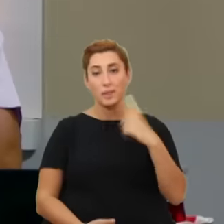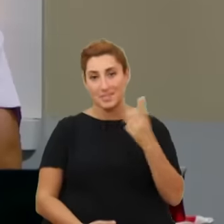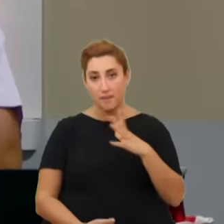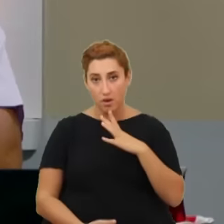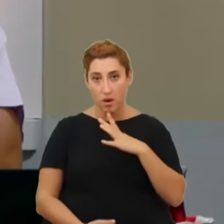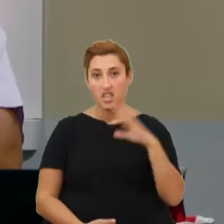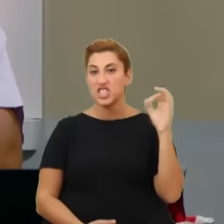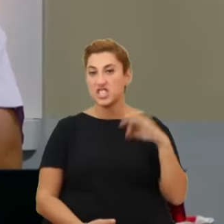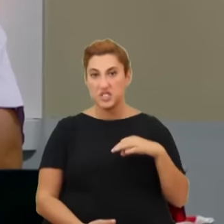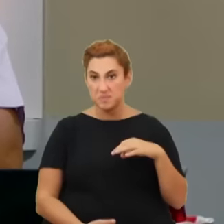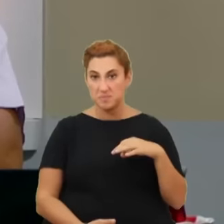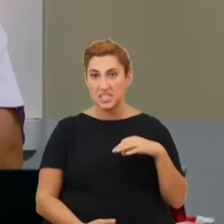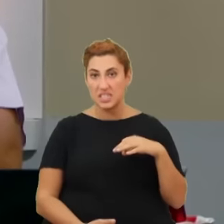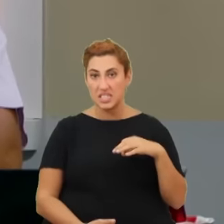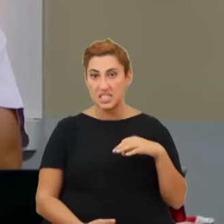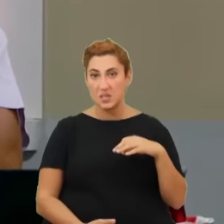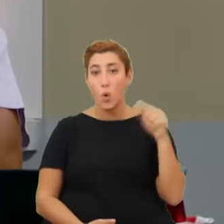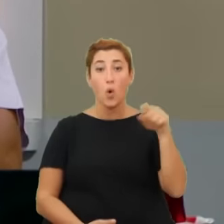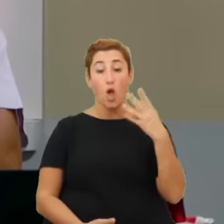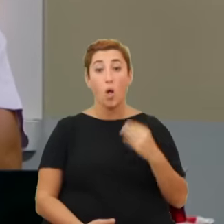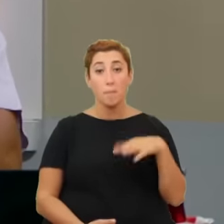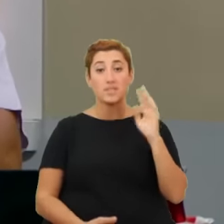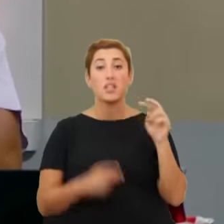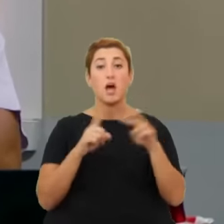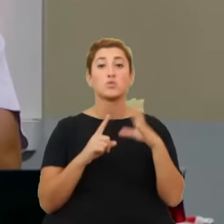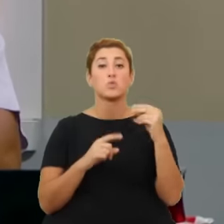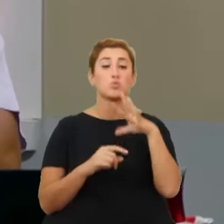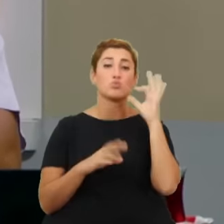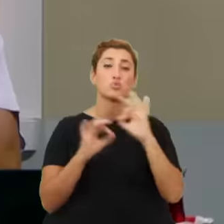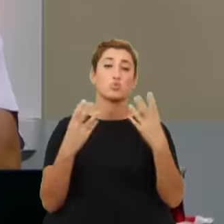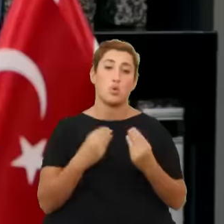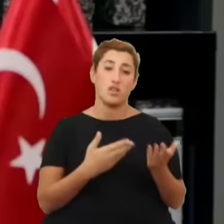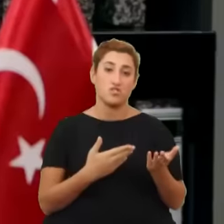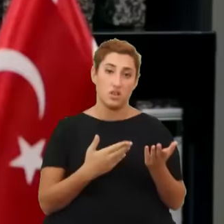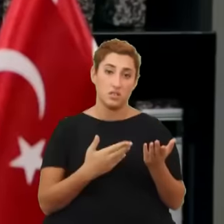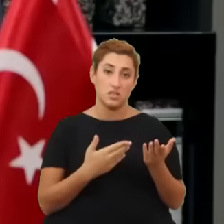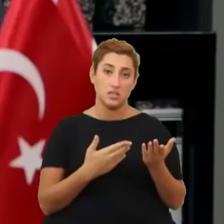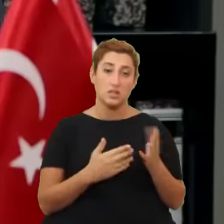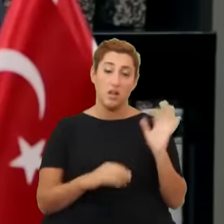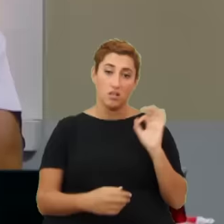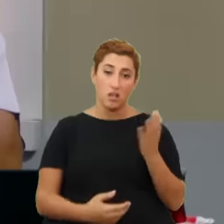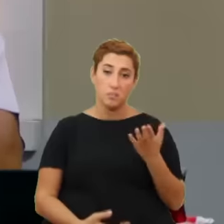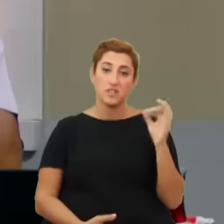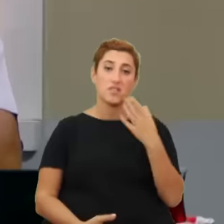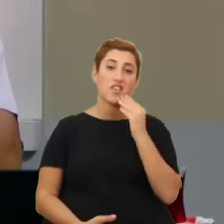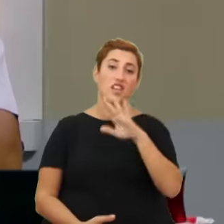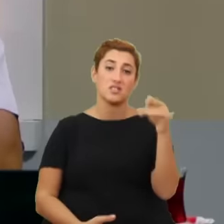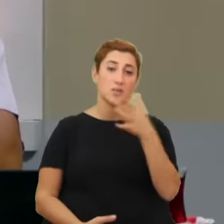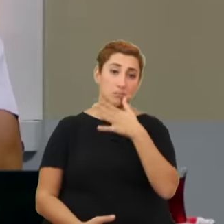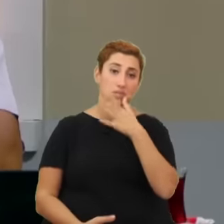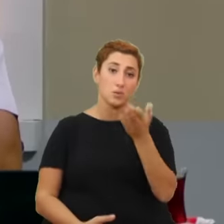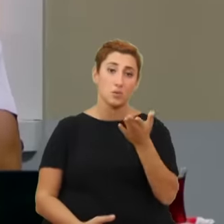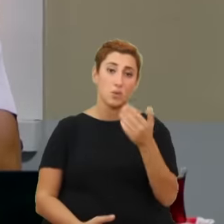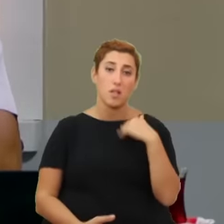bir şey var. Şimdi öyle olmasaydı Nazlı çok mutsuz olacaktı. Tabii. Şimdi gençleri biliyorsun sen